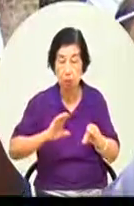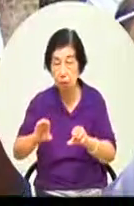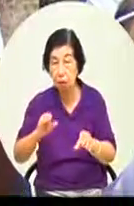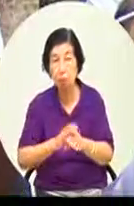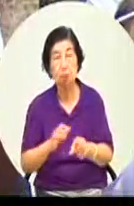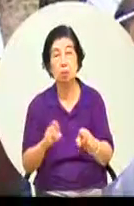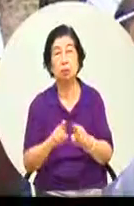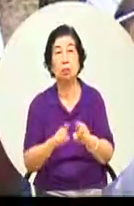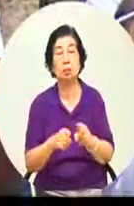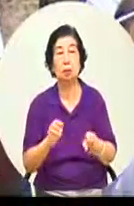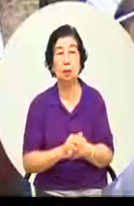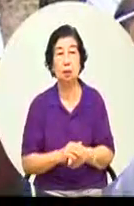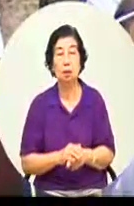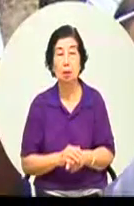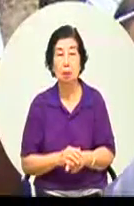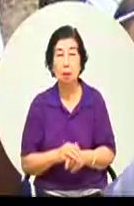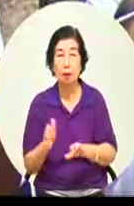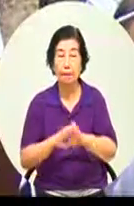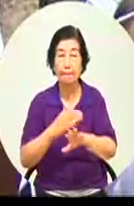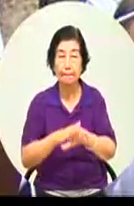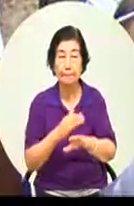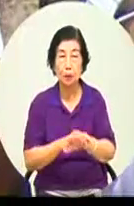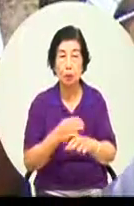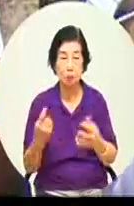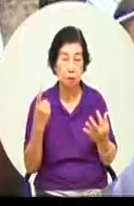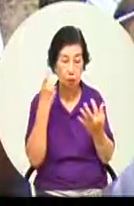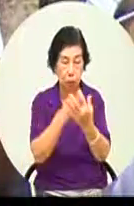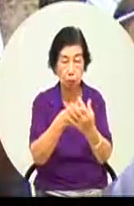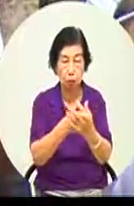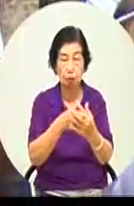行那个整个交通的一个影响。那所以